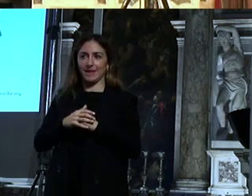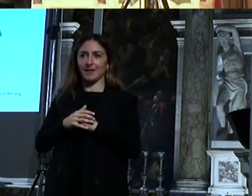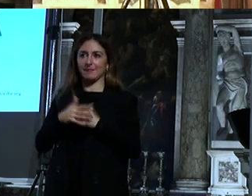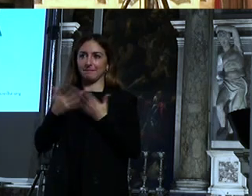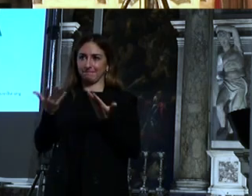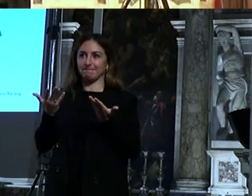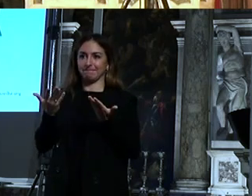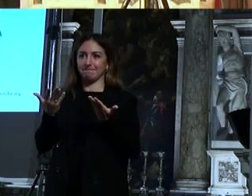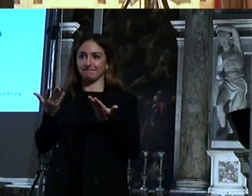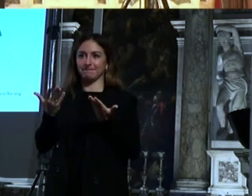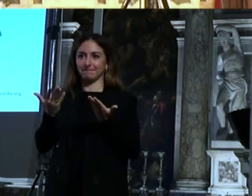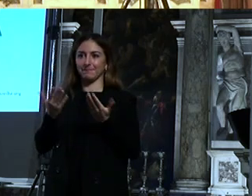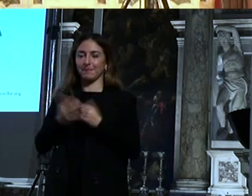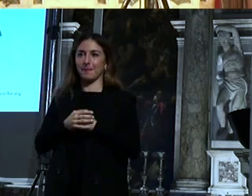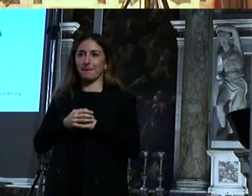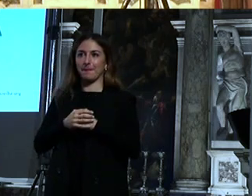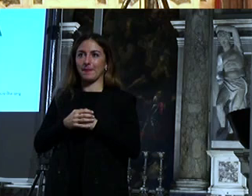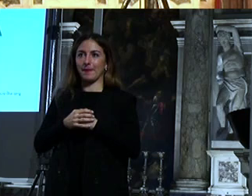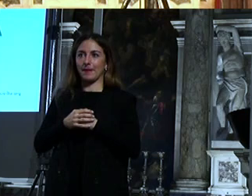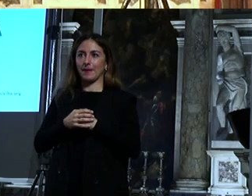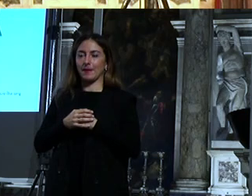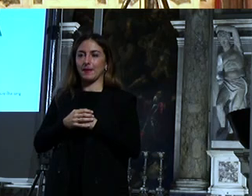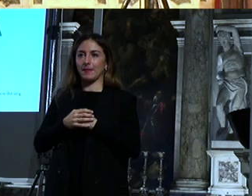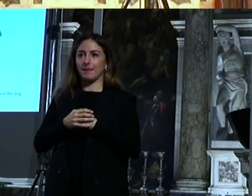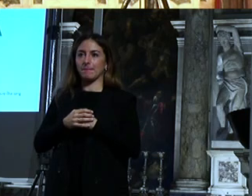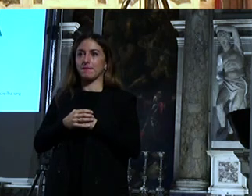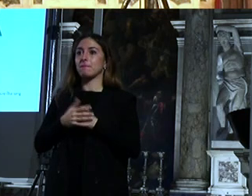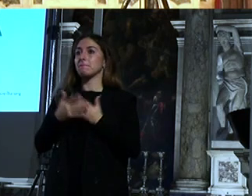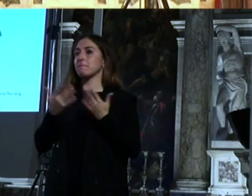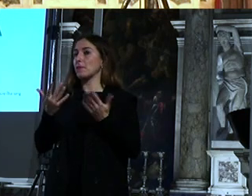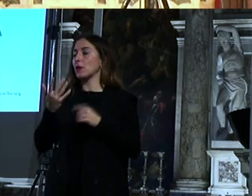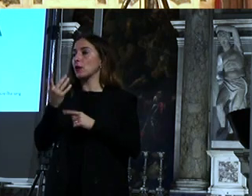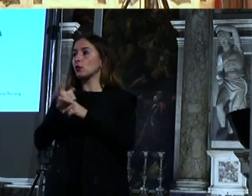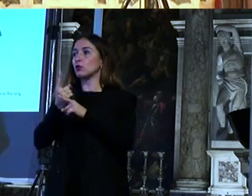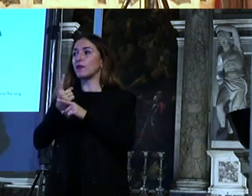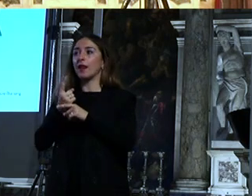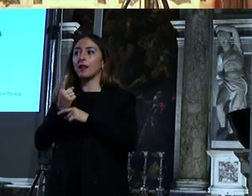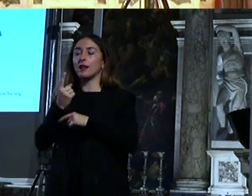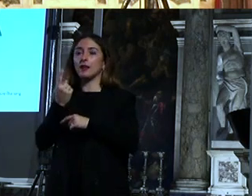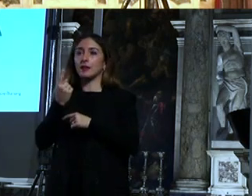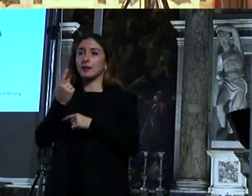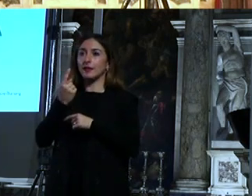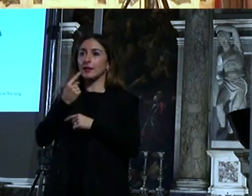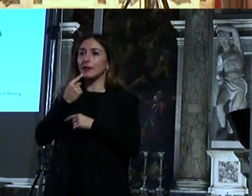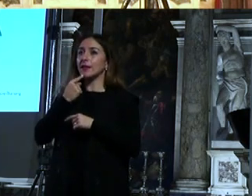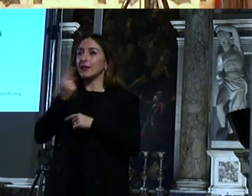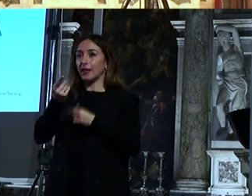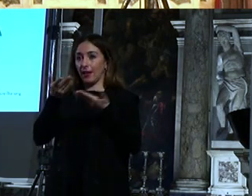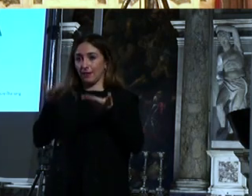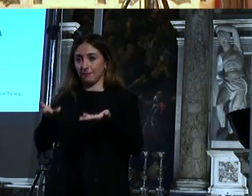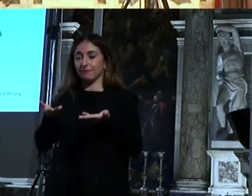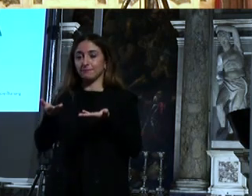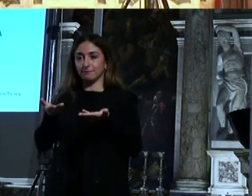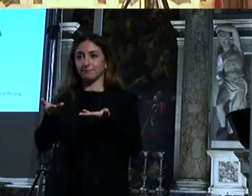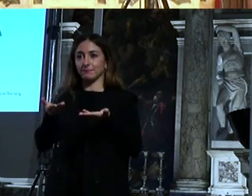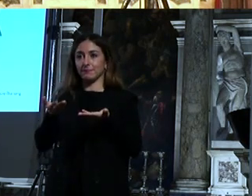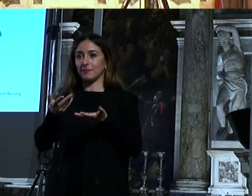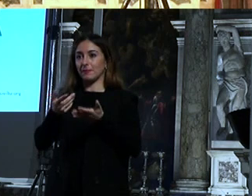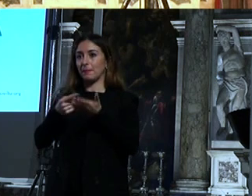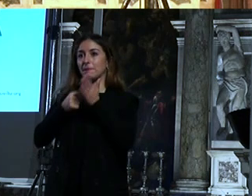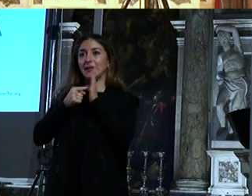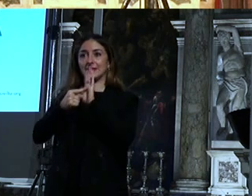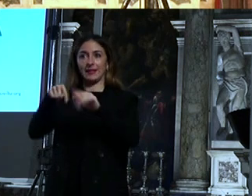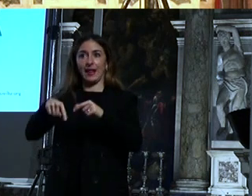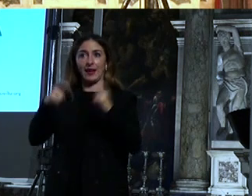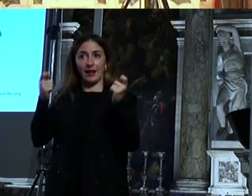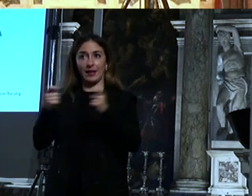la civiltà. Io qui dovrei dire due parole su questa edizione, non voglio rubarvi tanto